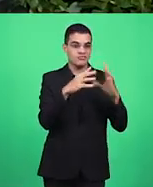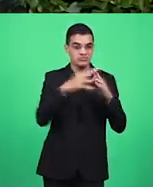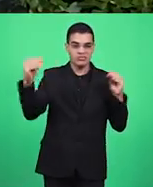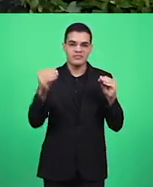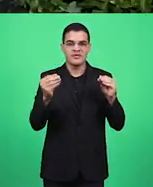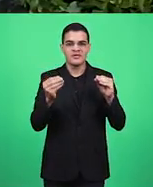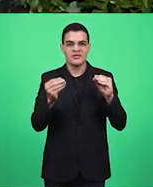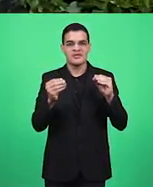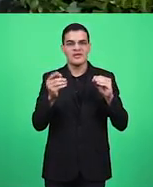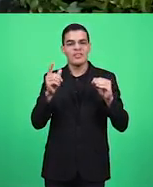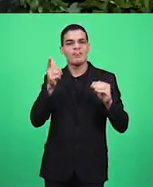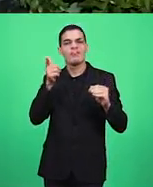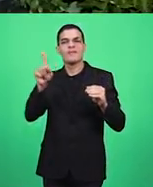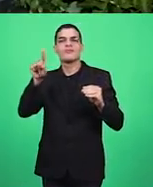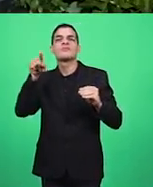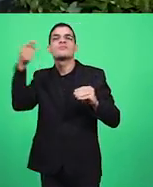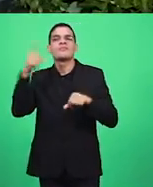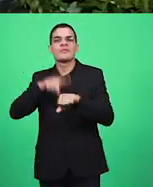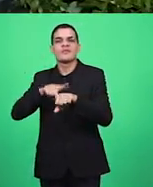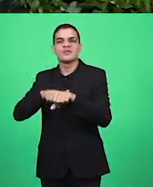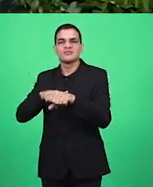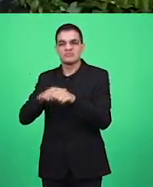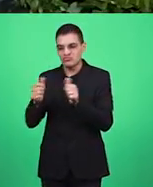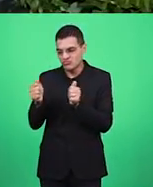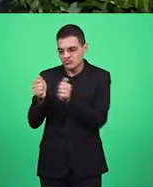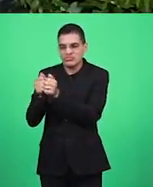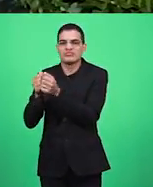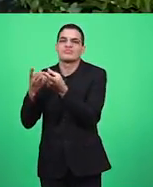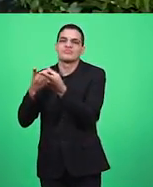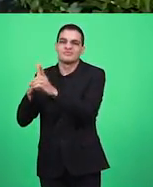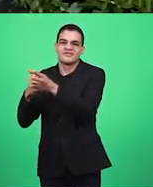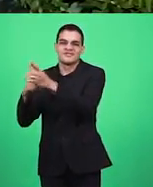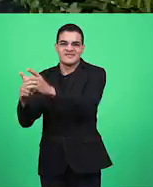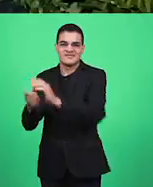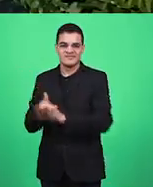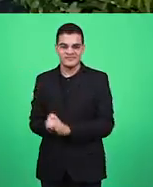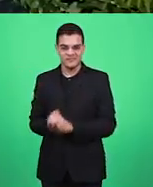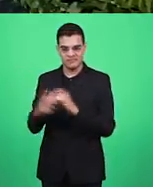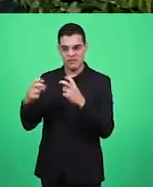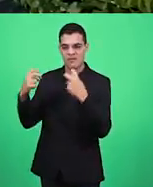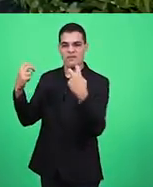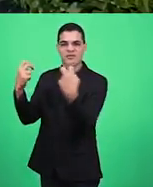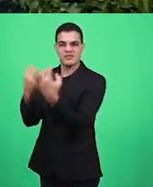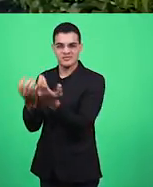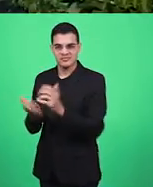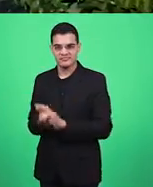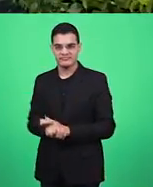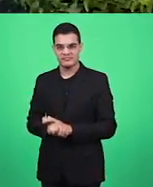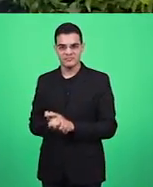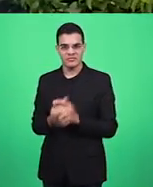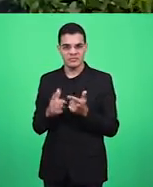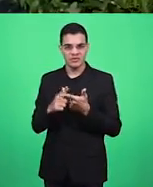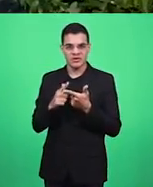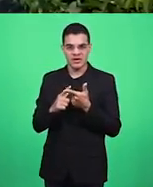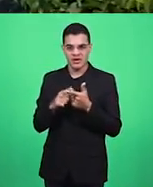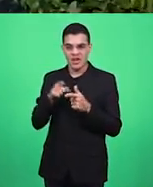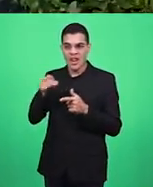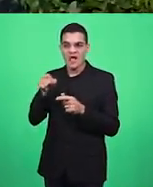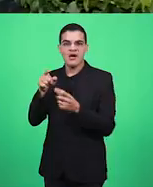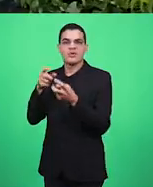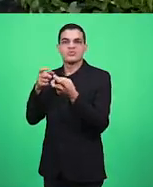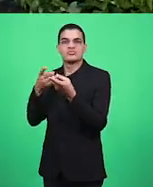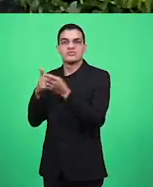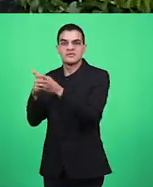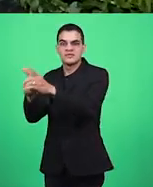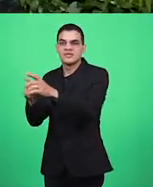этого он открывался ученикам, которые были запуганы из-за гонения иудеев, да,